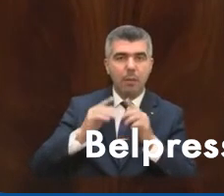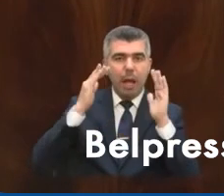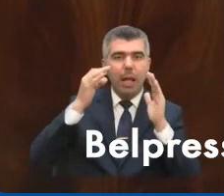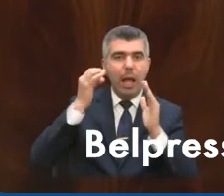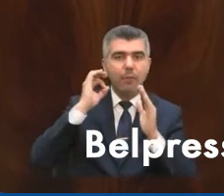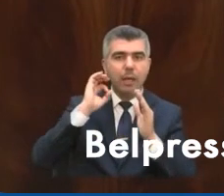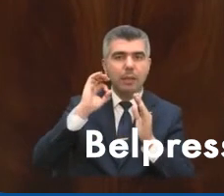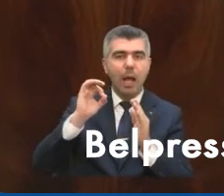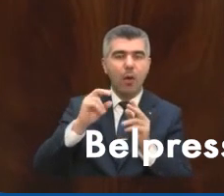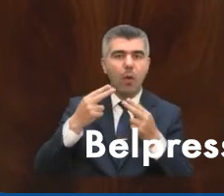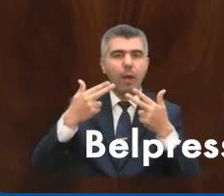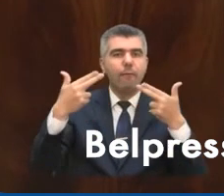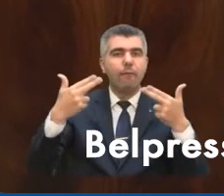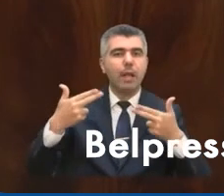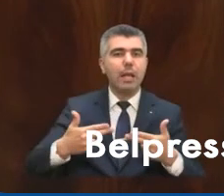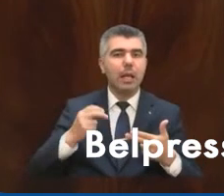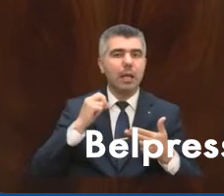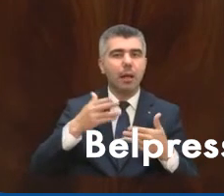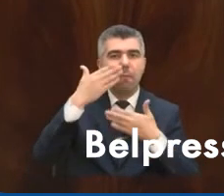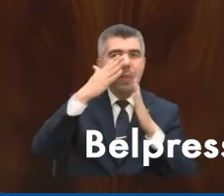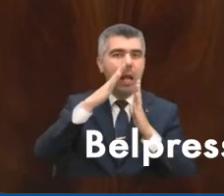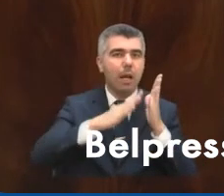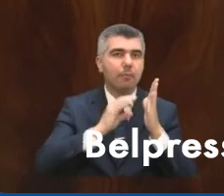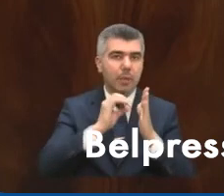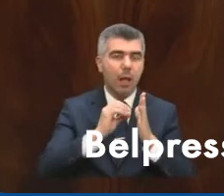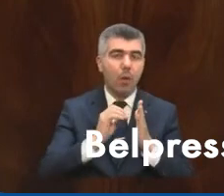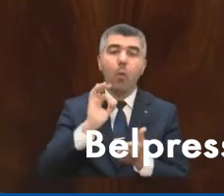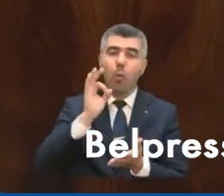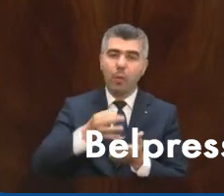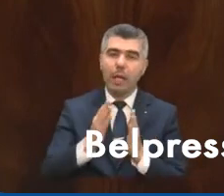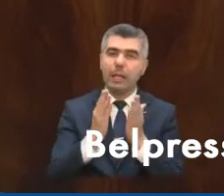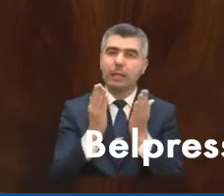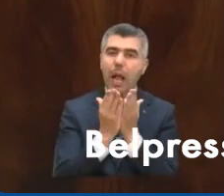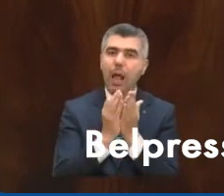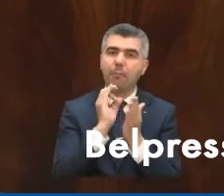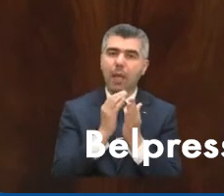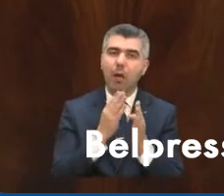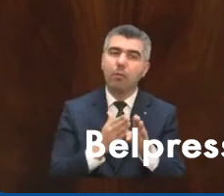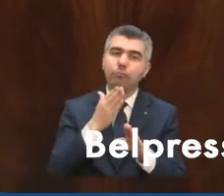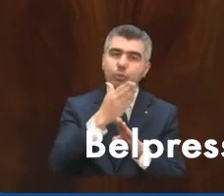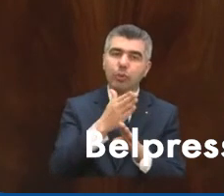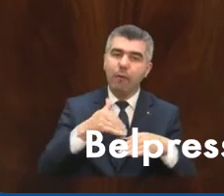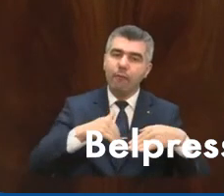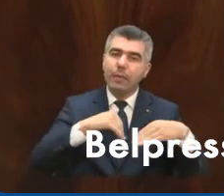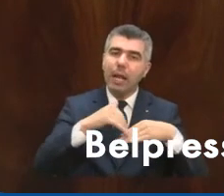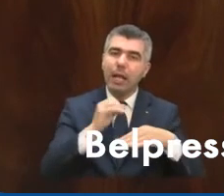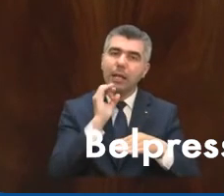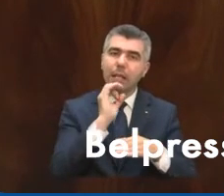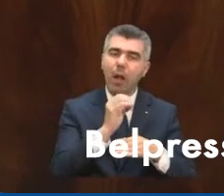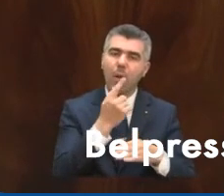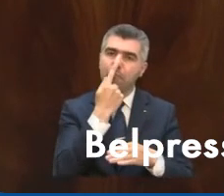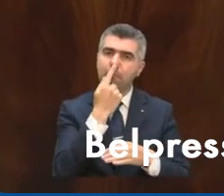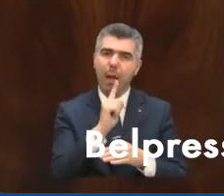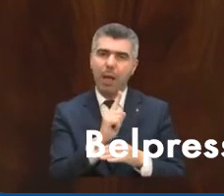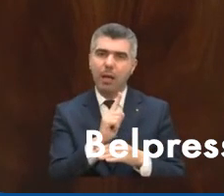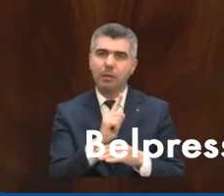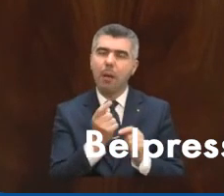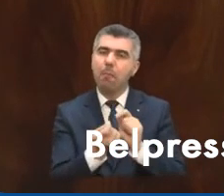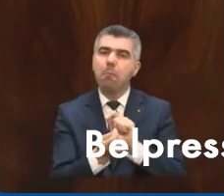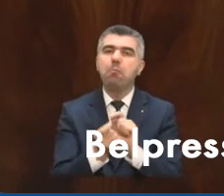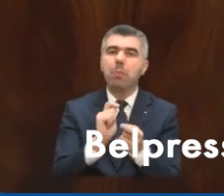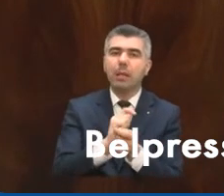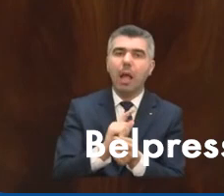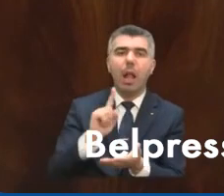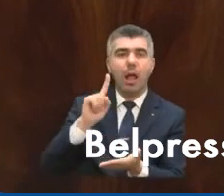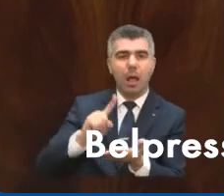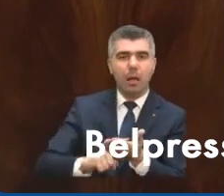الثقافي الفني لبلادنا. غادي يمكن للطالب بأنه غادي يمشي في واحد الطريق وإلا ما عجبتوش يمكن